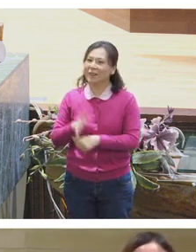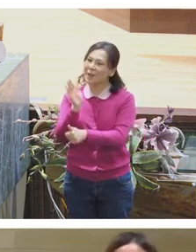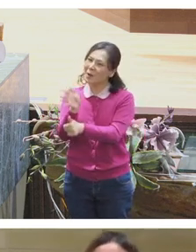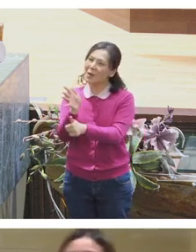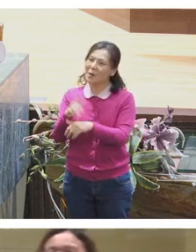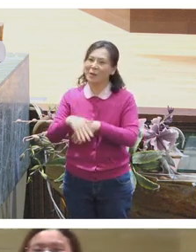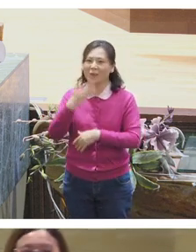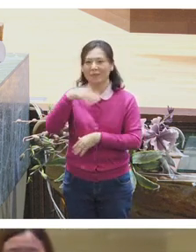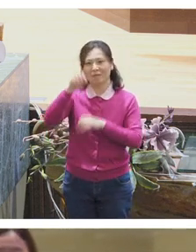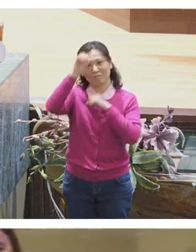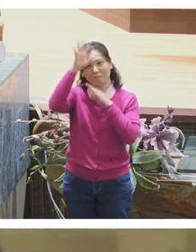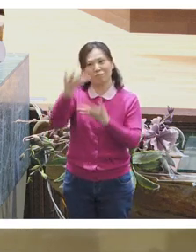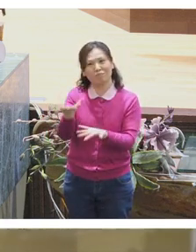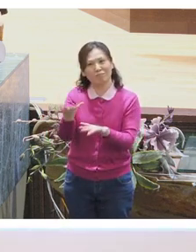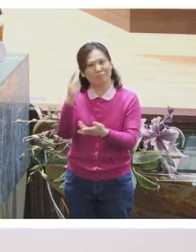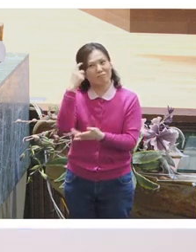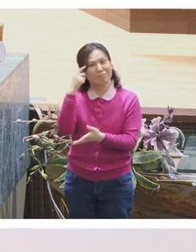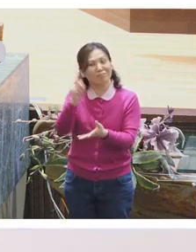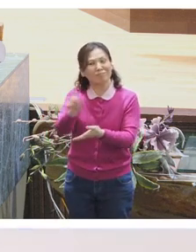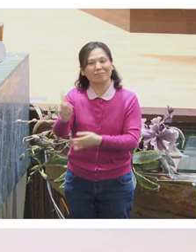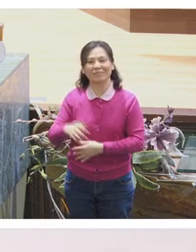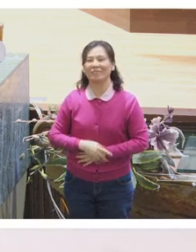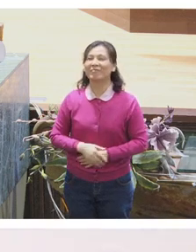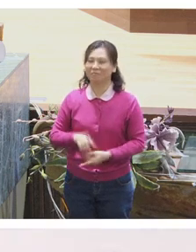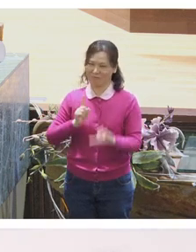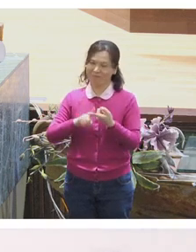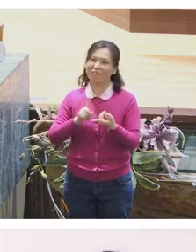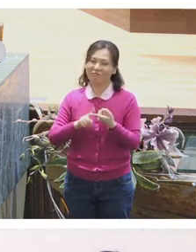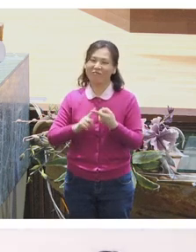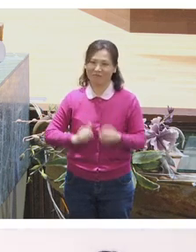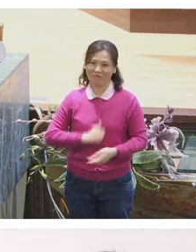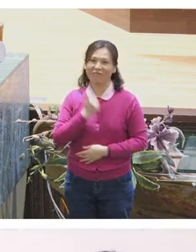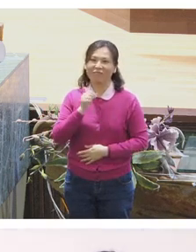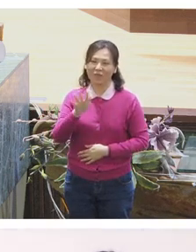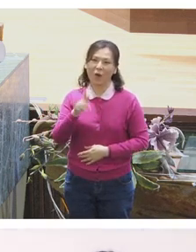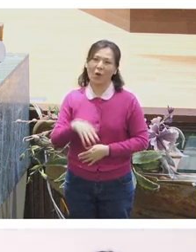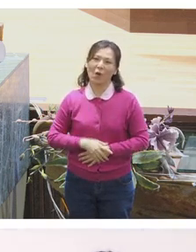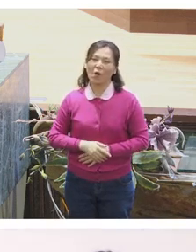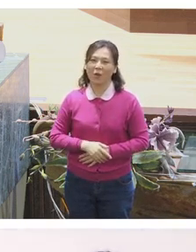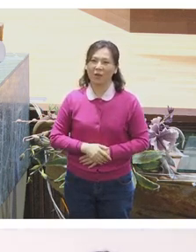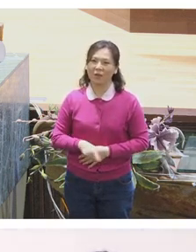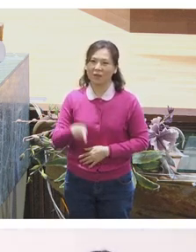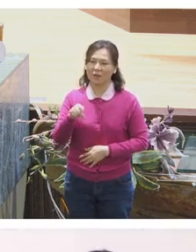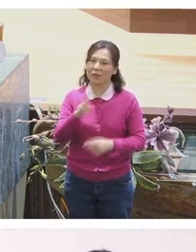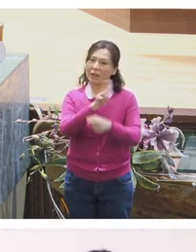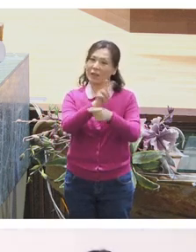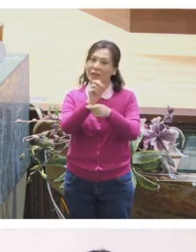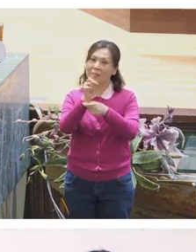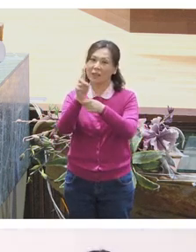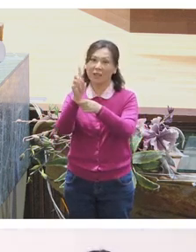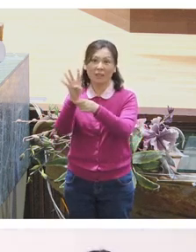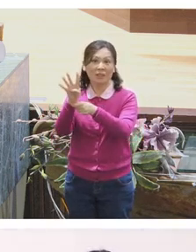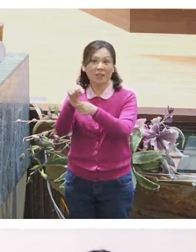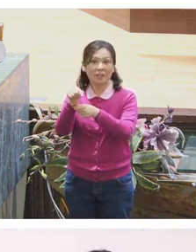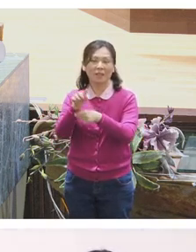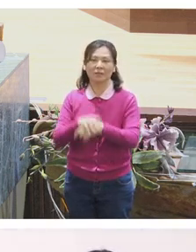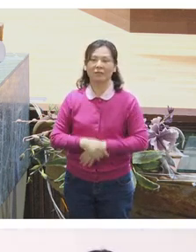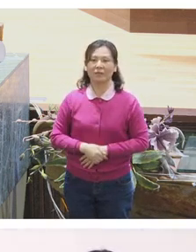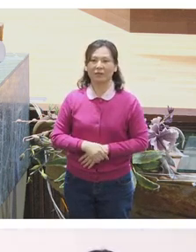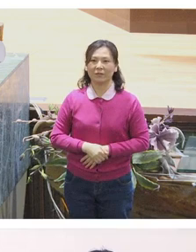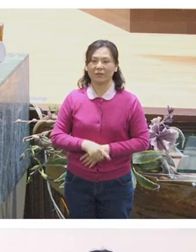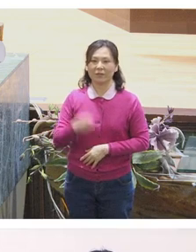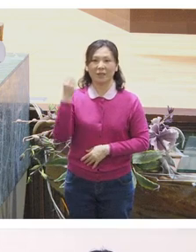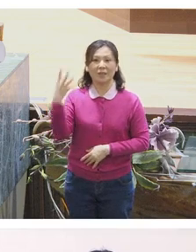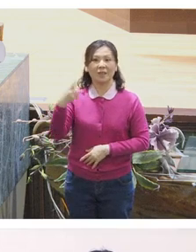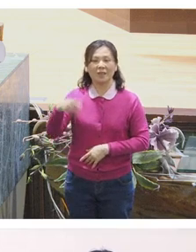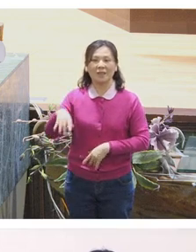政委怎么看？ 确实啊，这个是已经很久的问题啊。2014年当时就是新媒